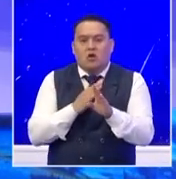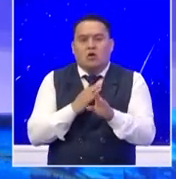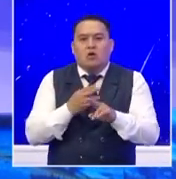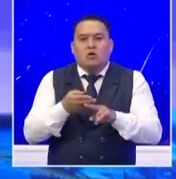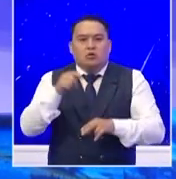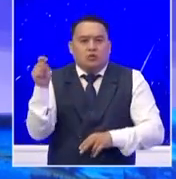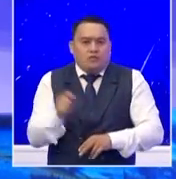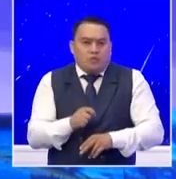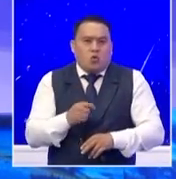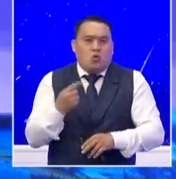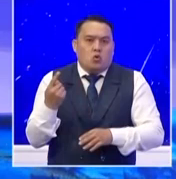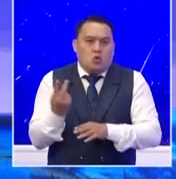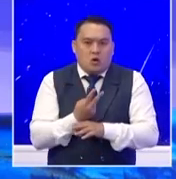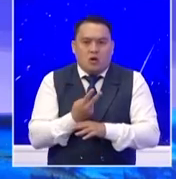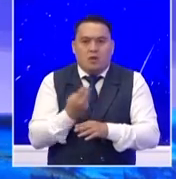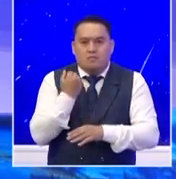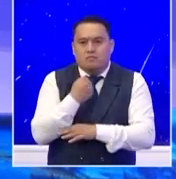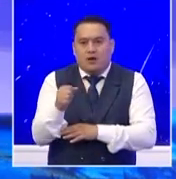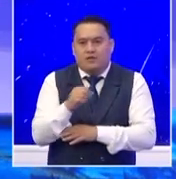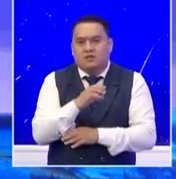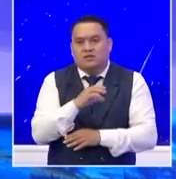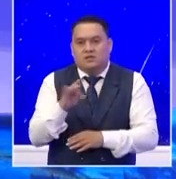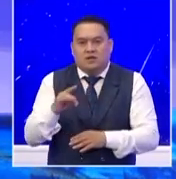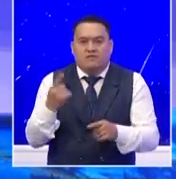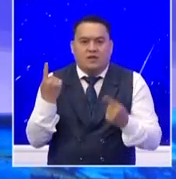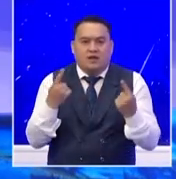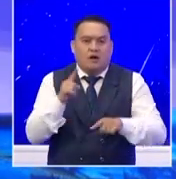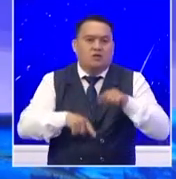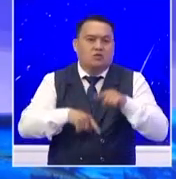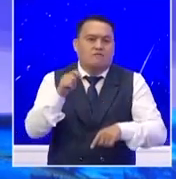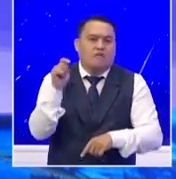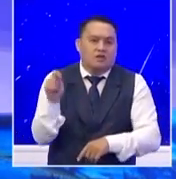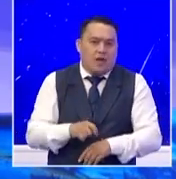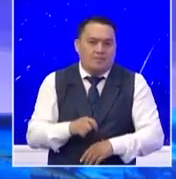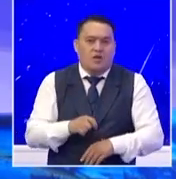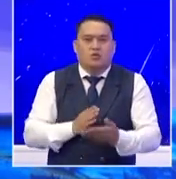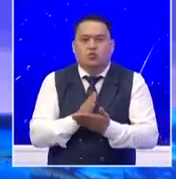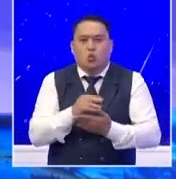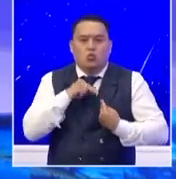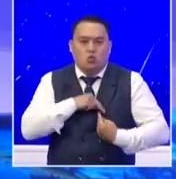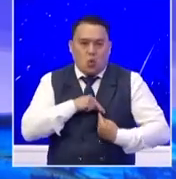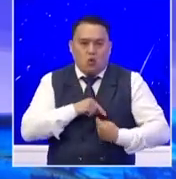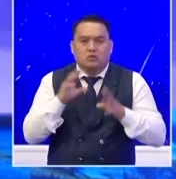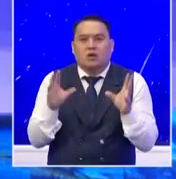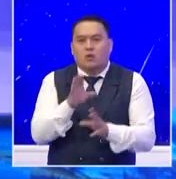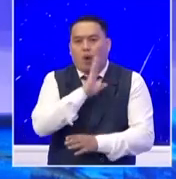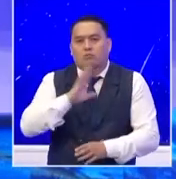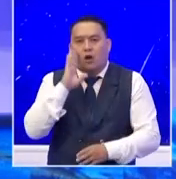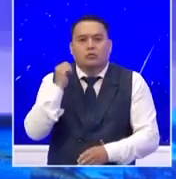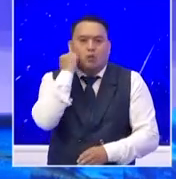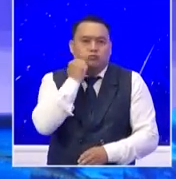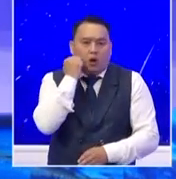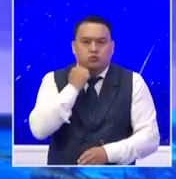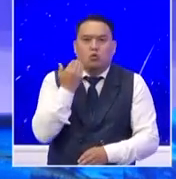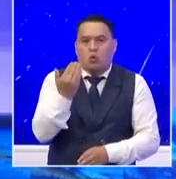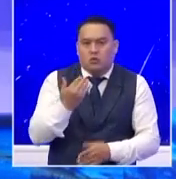рубеже 2 эпох, в том числе и победы советских войск в Великой Отечественной войне. Заслуженный ветеран труда, заботливая мать, бабушка и